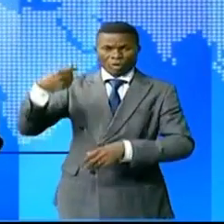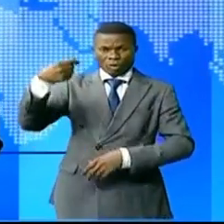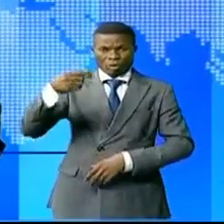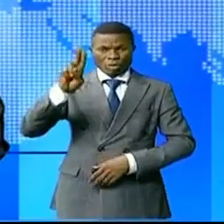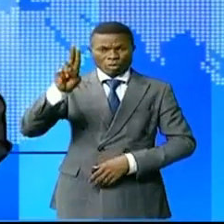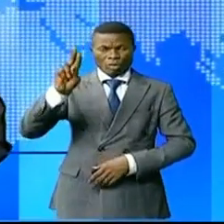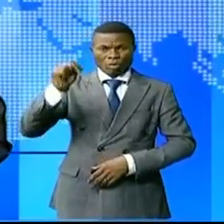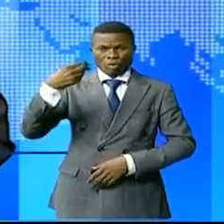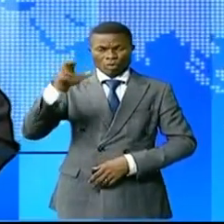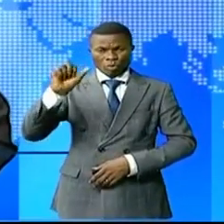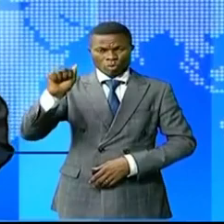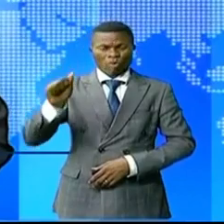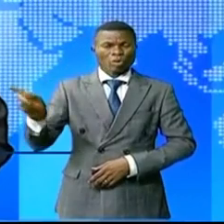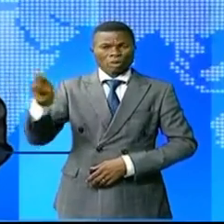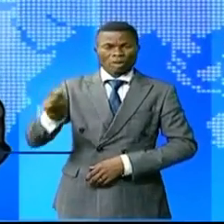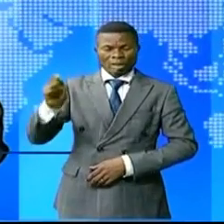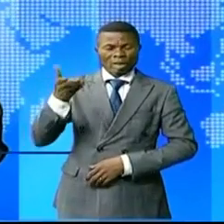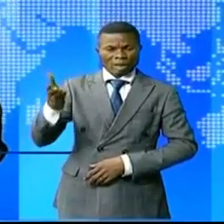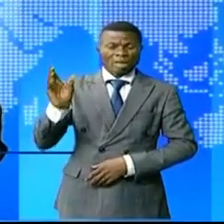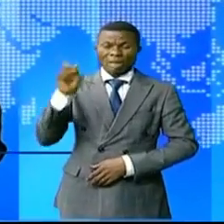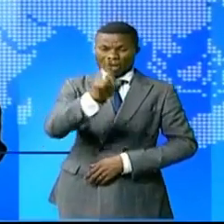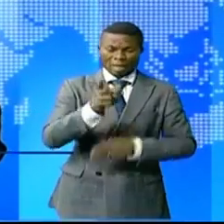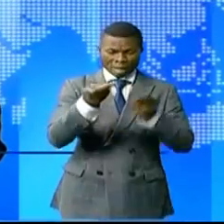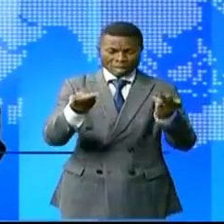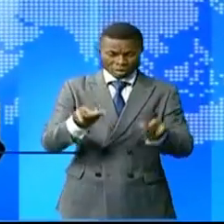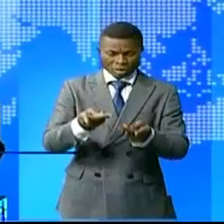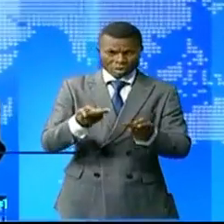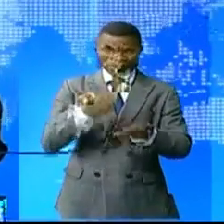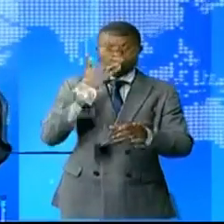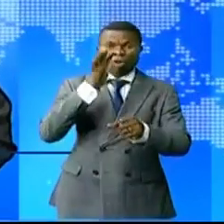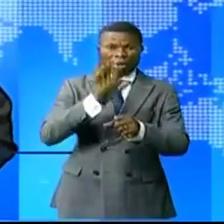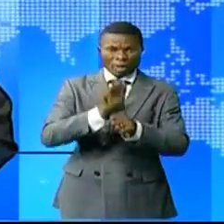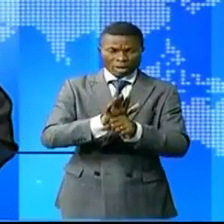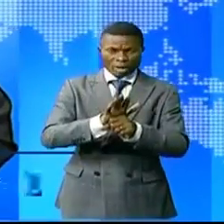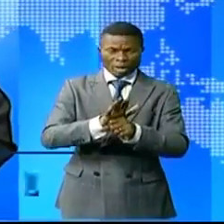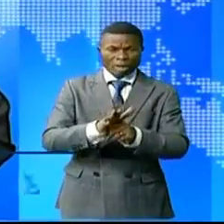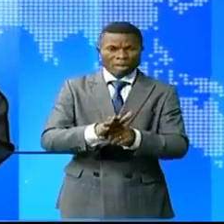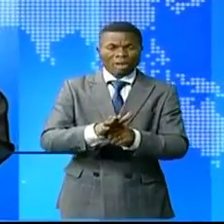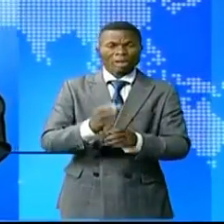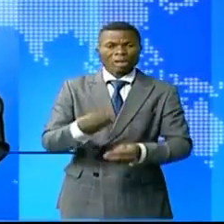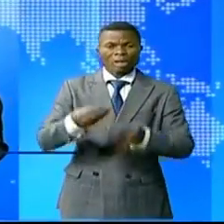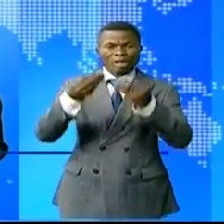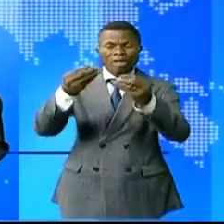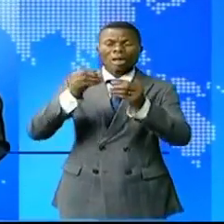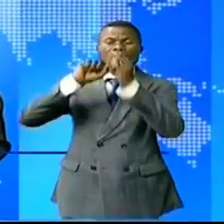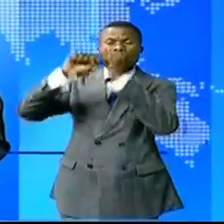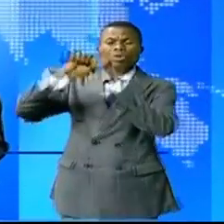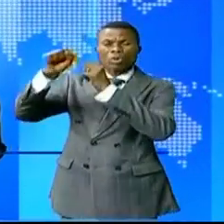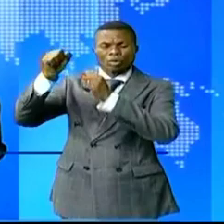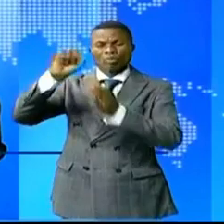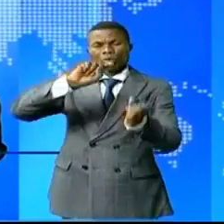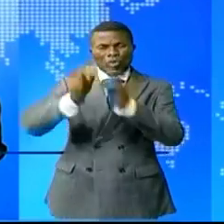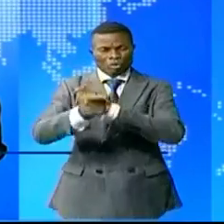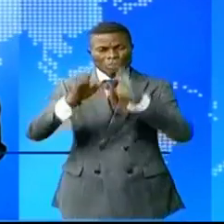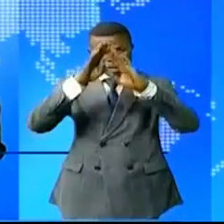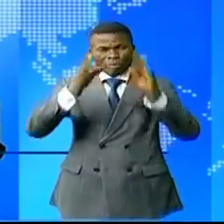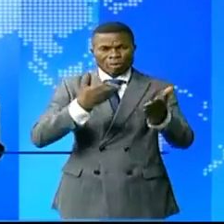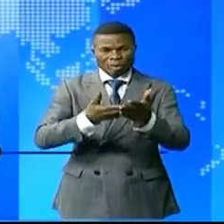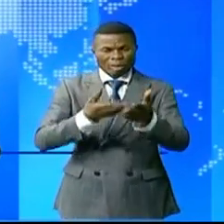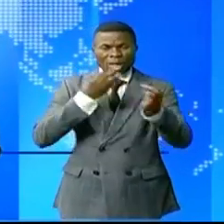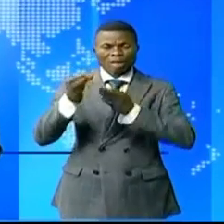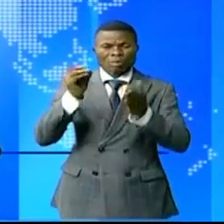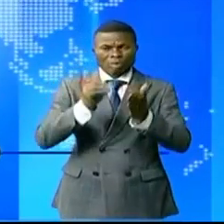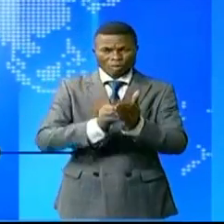du territoire de la République, s'est rendu sur place et a promis de mener un lobbying pour sa modernisation. D'autres